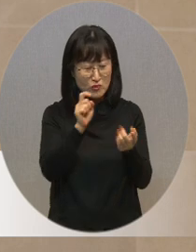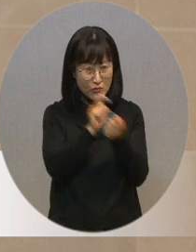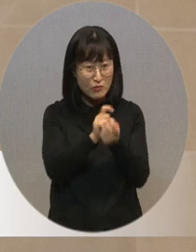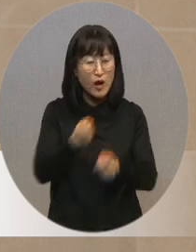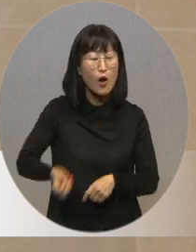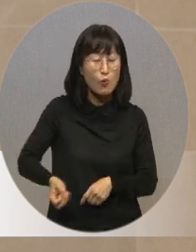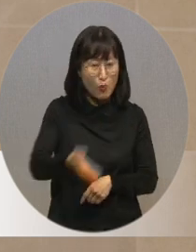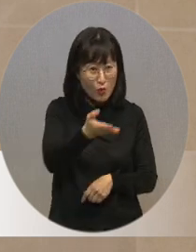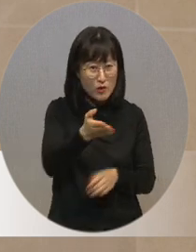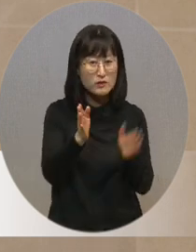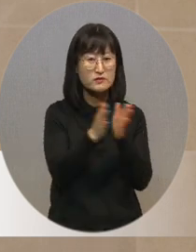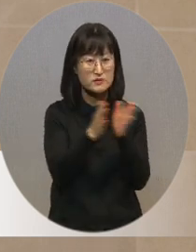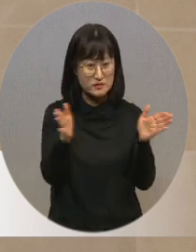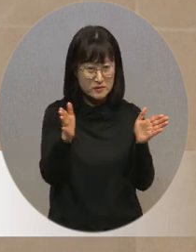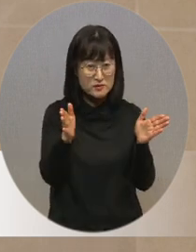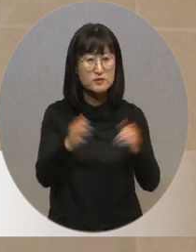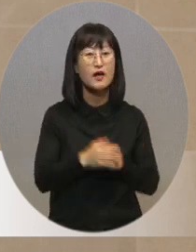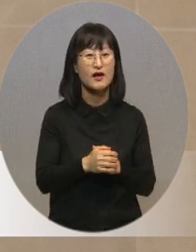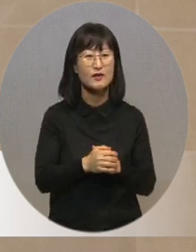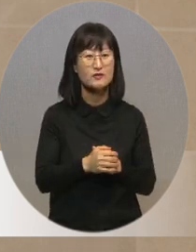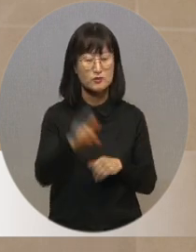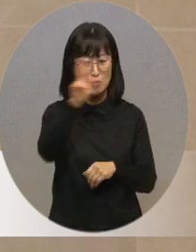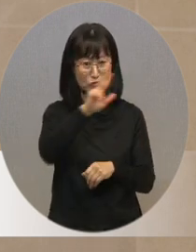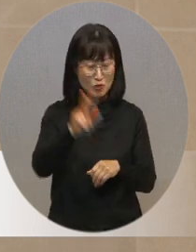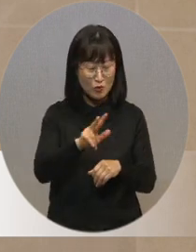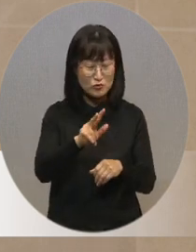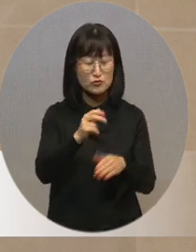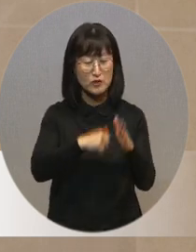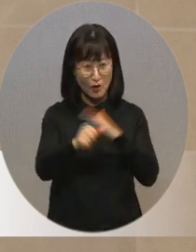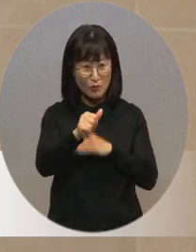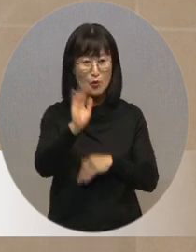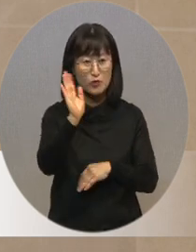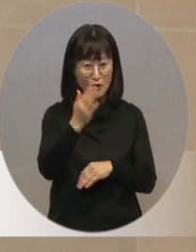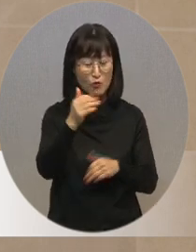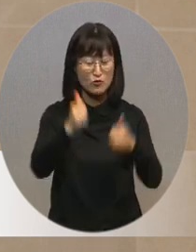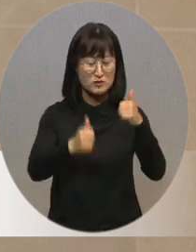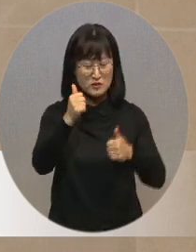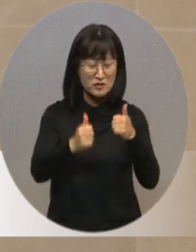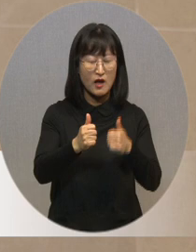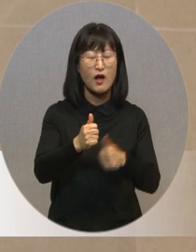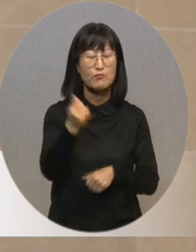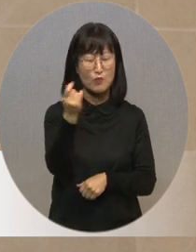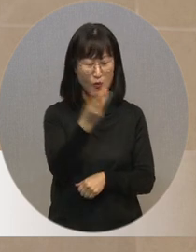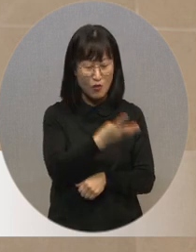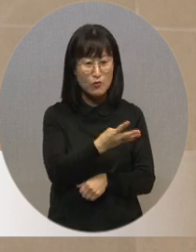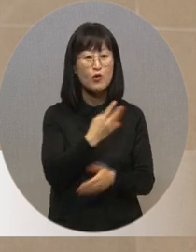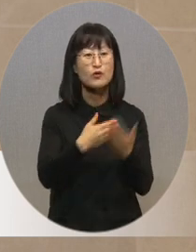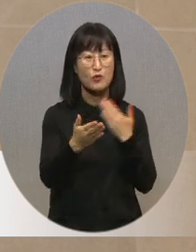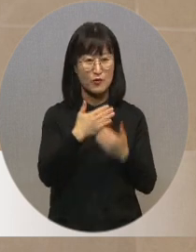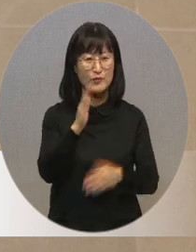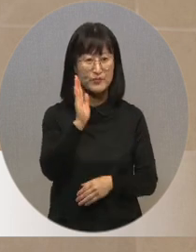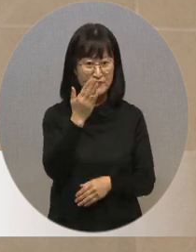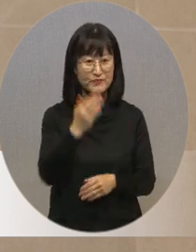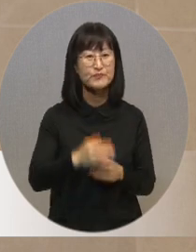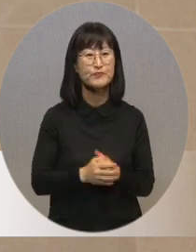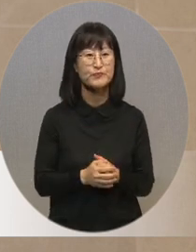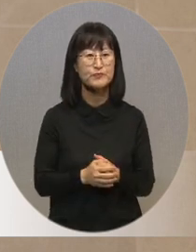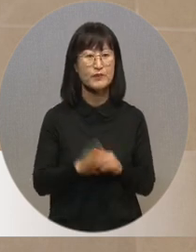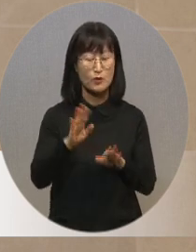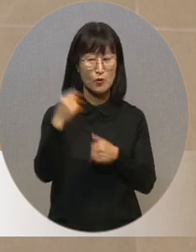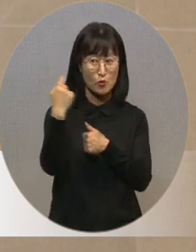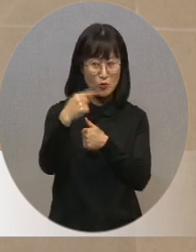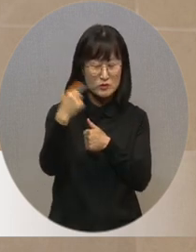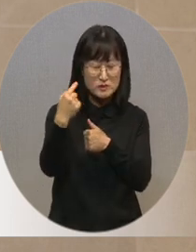보니까 이제 전국체전도 나가게 되고 각종 대회도 나가게 되고 그래서 이제